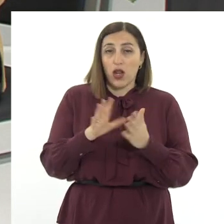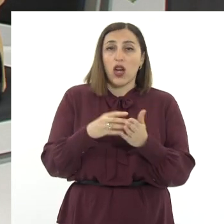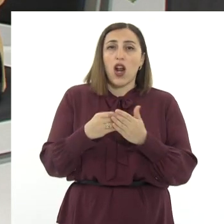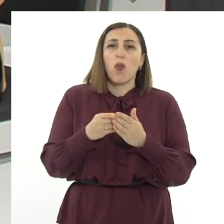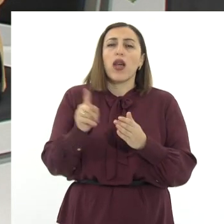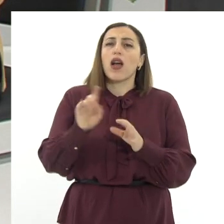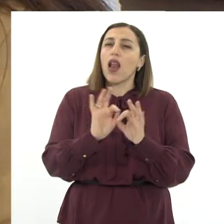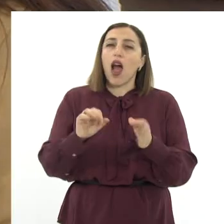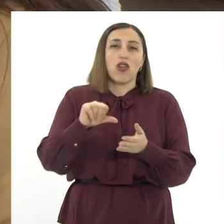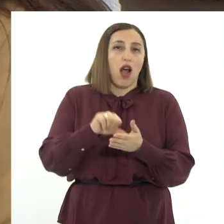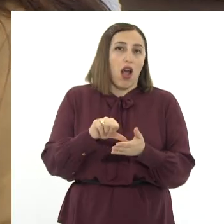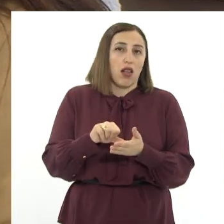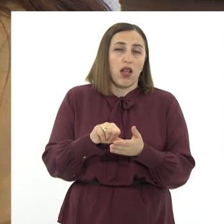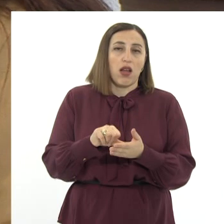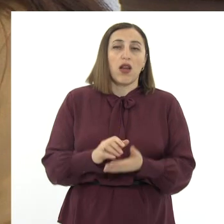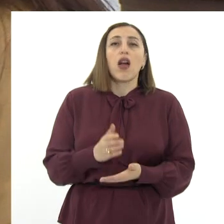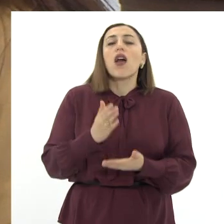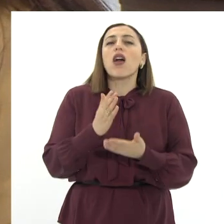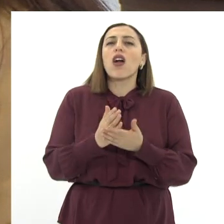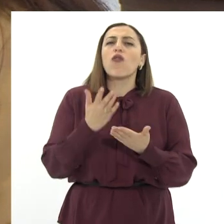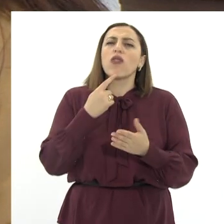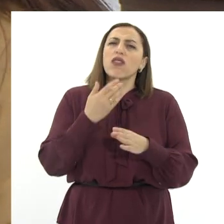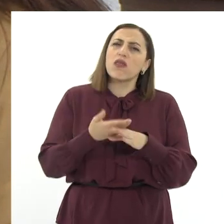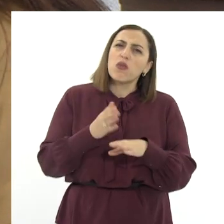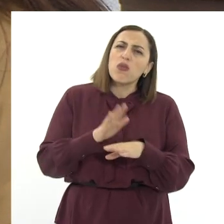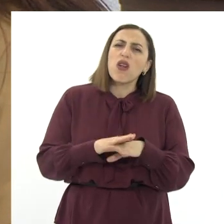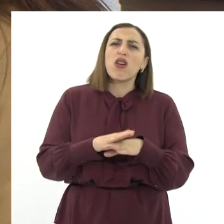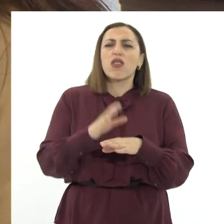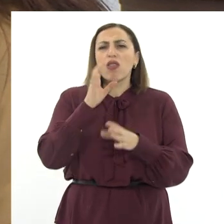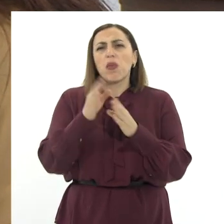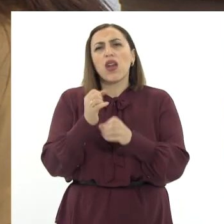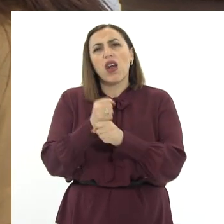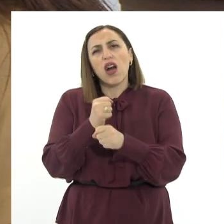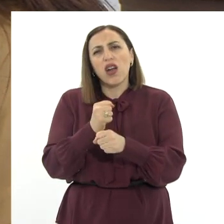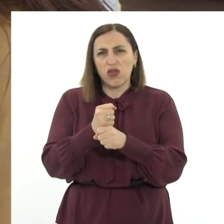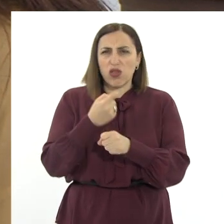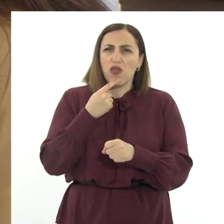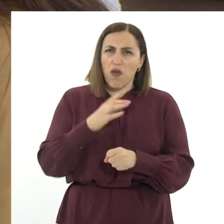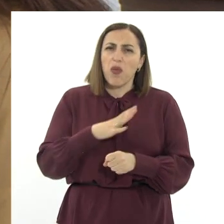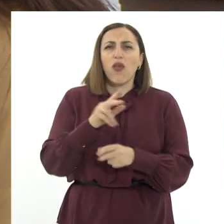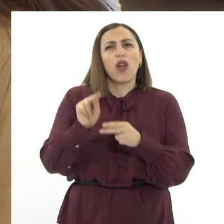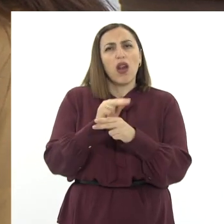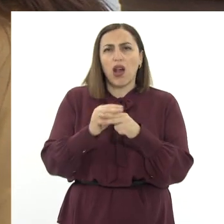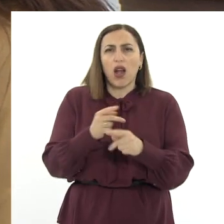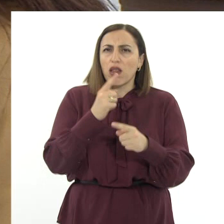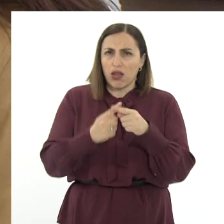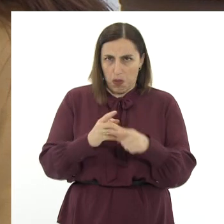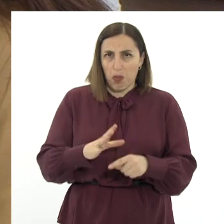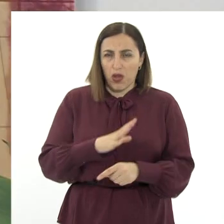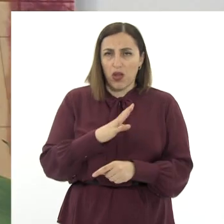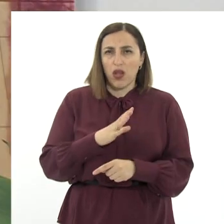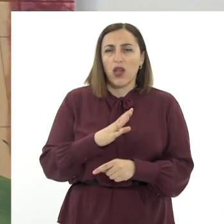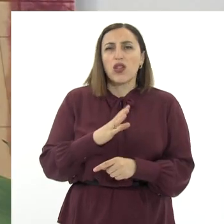դառնան լիարժեք անդամ։ Լինում են դեպքեր, երբ շատ բարդ է աշխատել որոշ շների հետ, կամ անհնար է նրանց